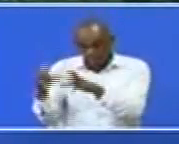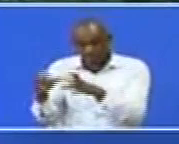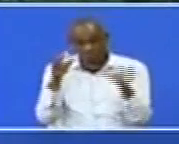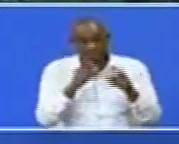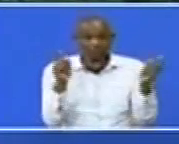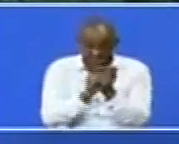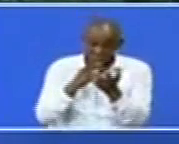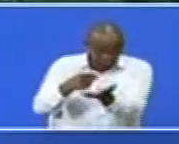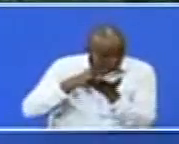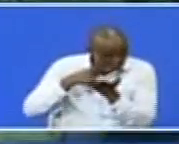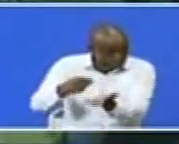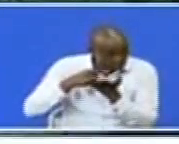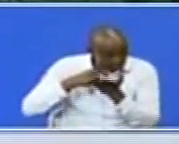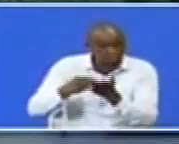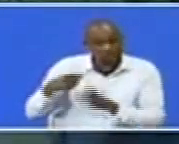wamekutana, wameongea